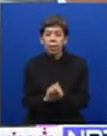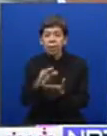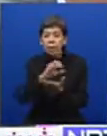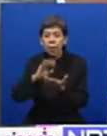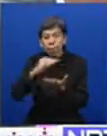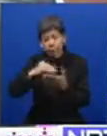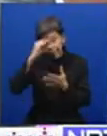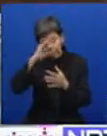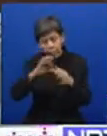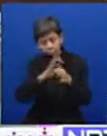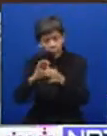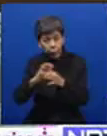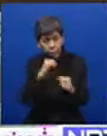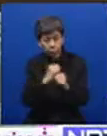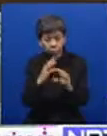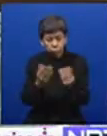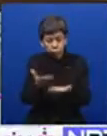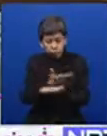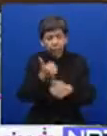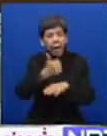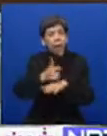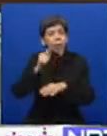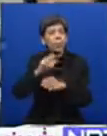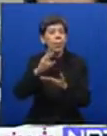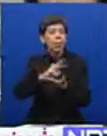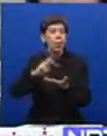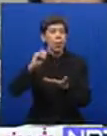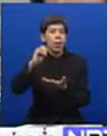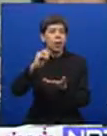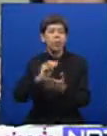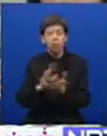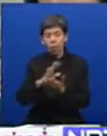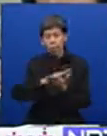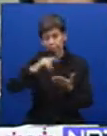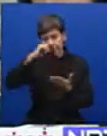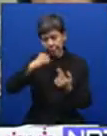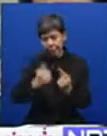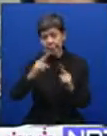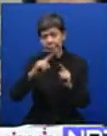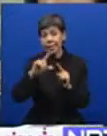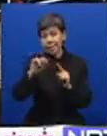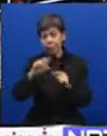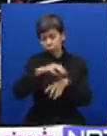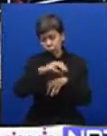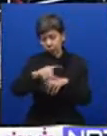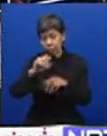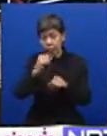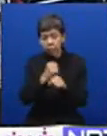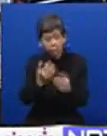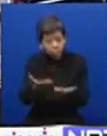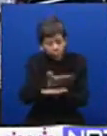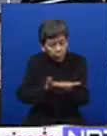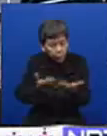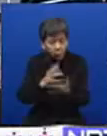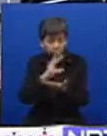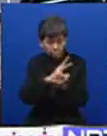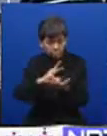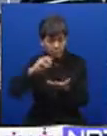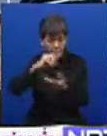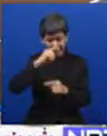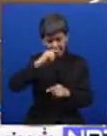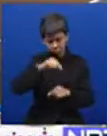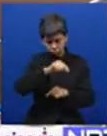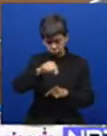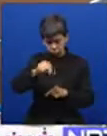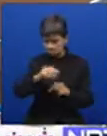สถาบันที่เป็นสมาชิกที่ประชุมวันที่การบินมหาวิทยาลัยแห่งประเทศไทยทั้ง 27แห่งเรื่องรัฐผลักดันมหาวิทยาลัยของ